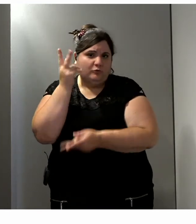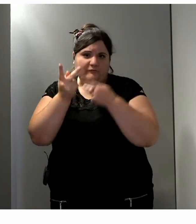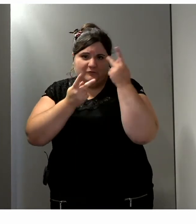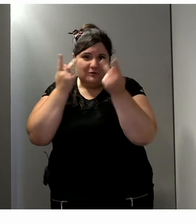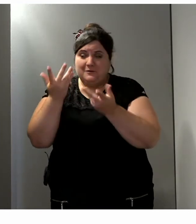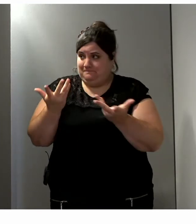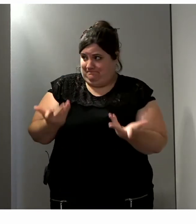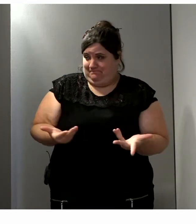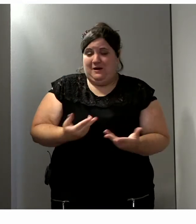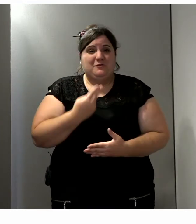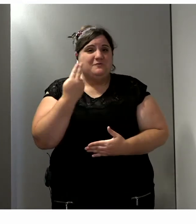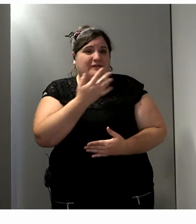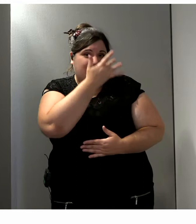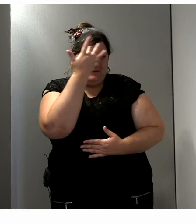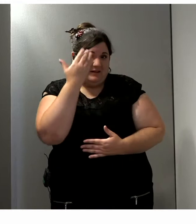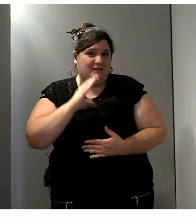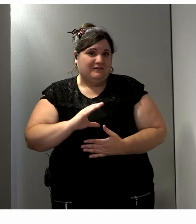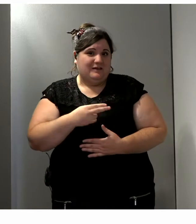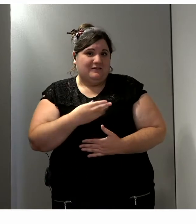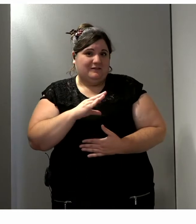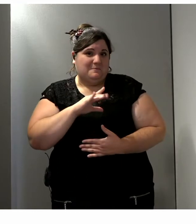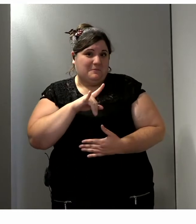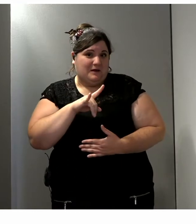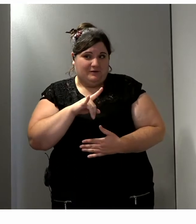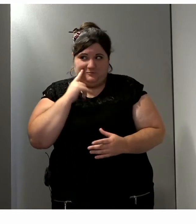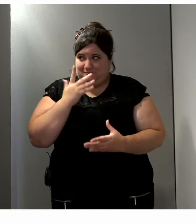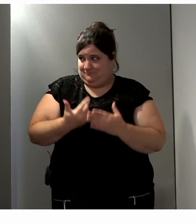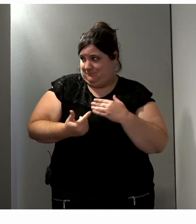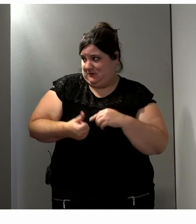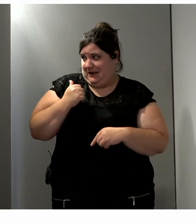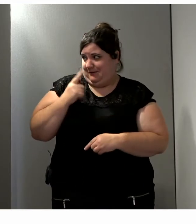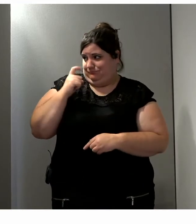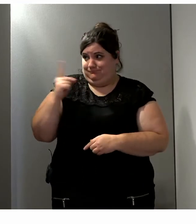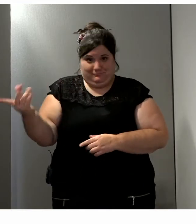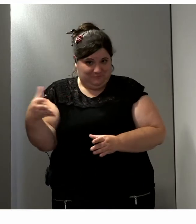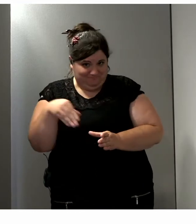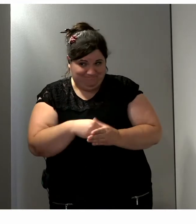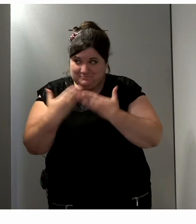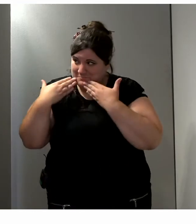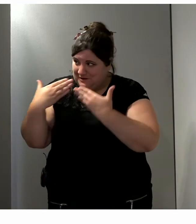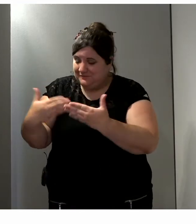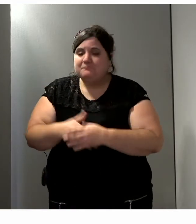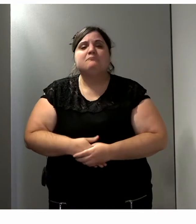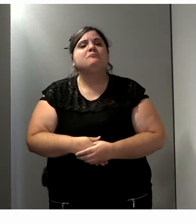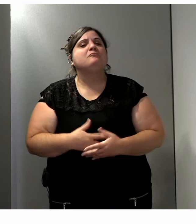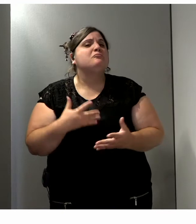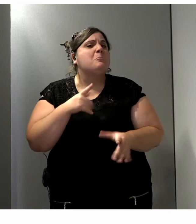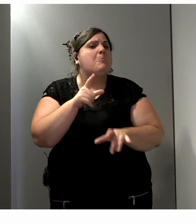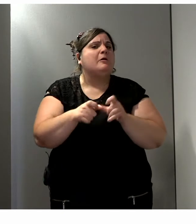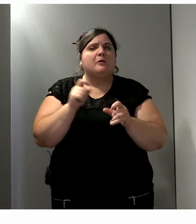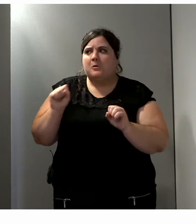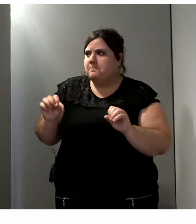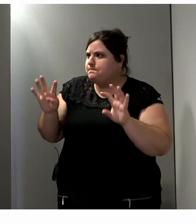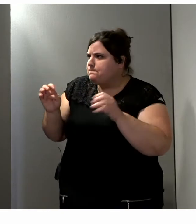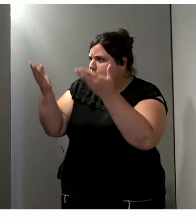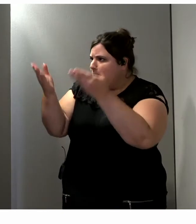Conseil national consultatif des personnes handicapées qui ont démarré hier. Alors, le TNTPH ne vous découvre pas, puisque le CSA a engagé